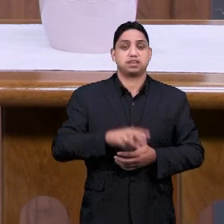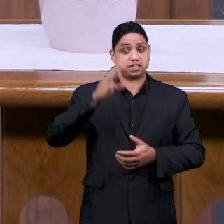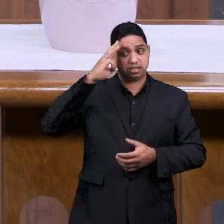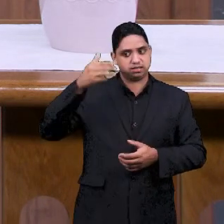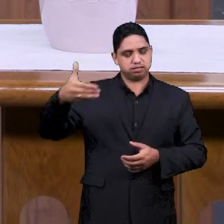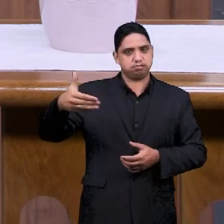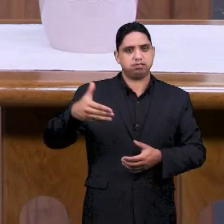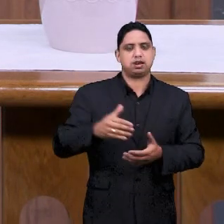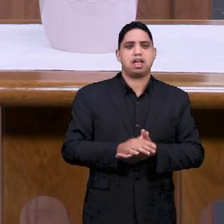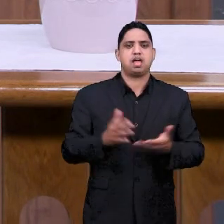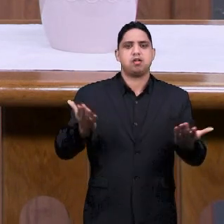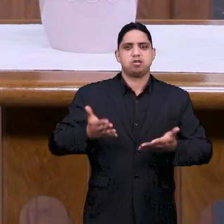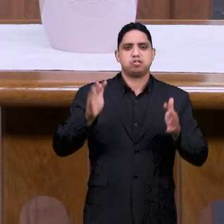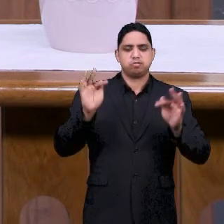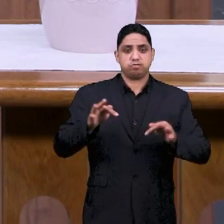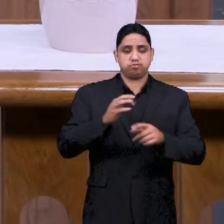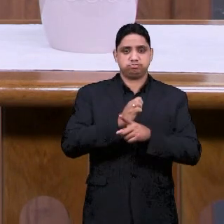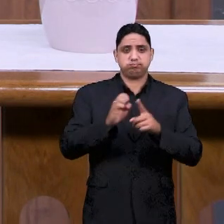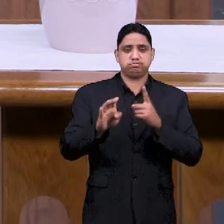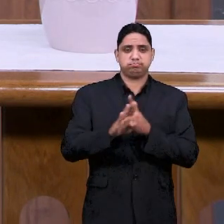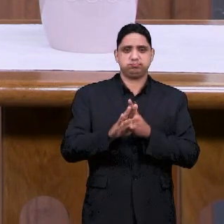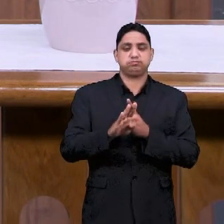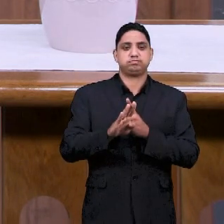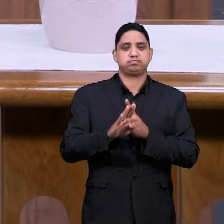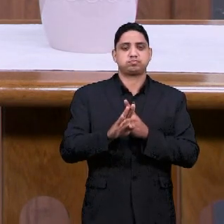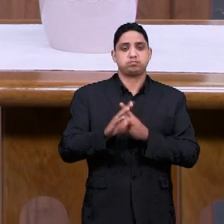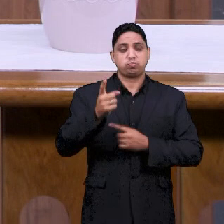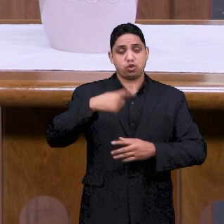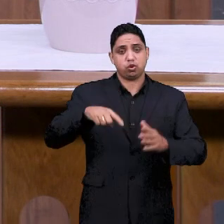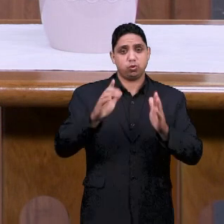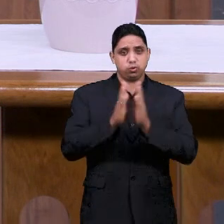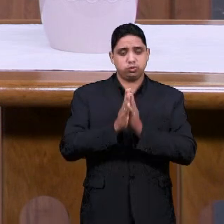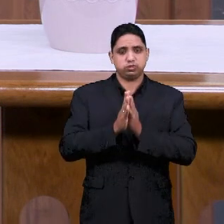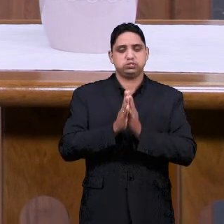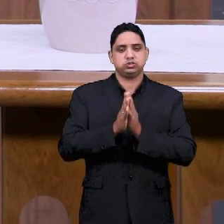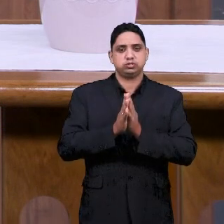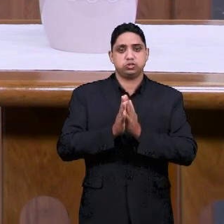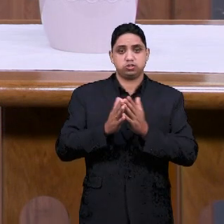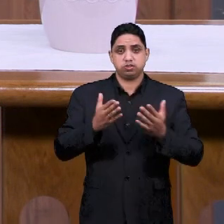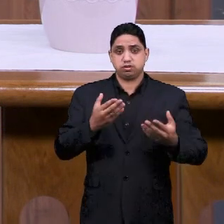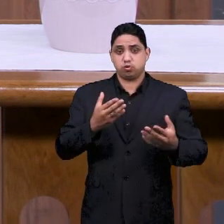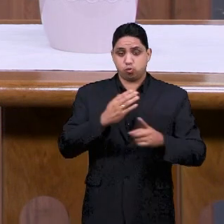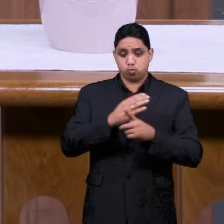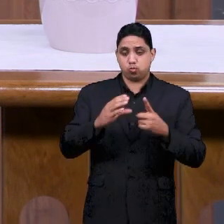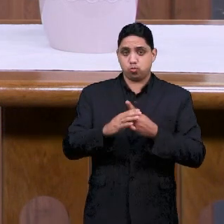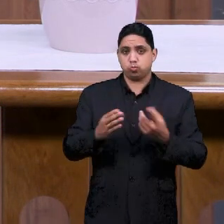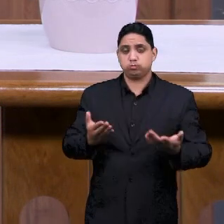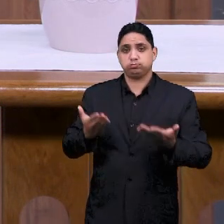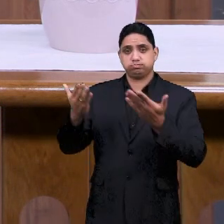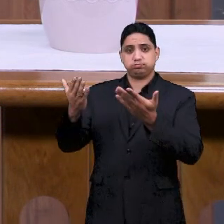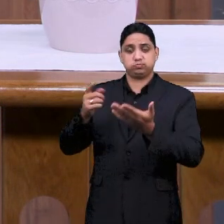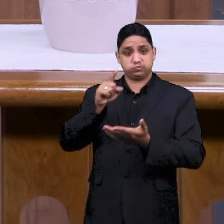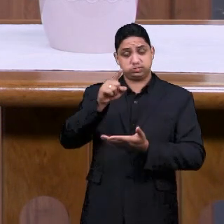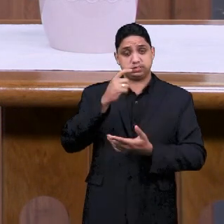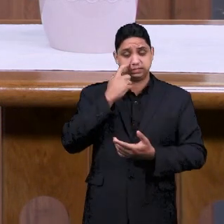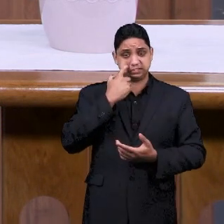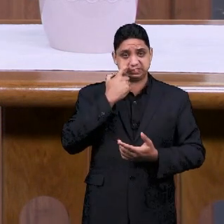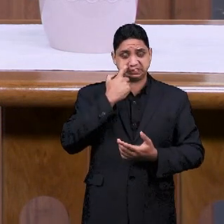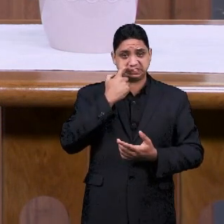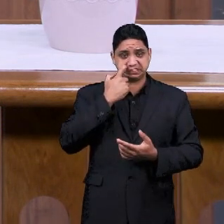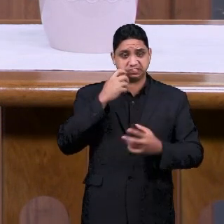au mardi prochain. Nous arrivons ainsi à la fin de cette école biblique dominicale. Nous allons prier, remettre l'autel du Seigneur sur culte. Vous